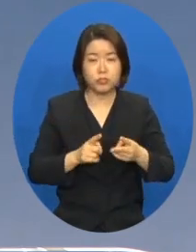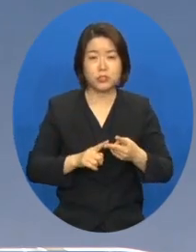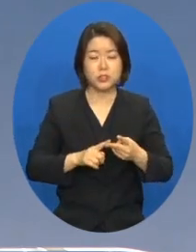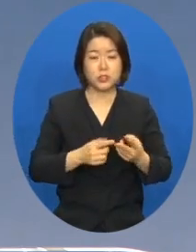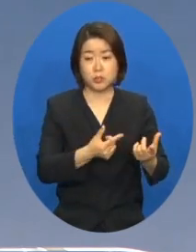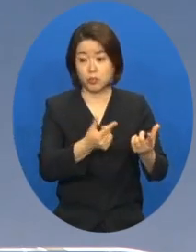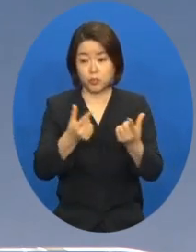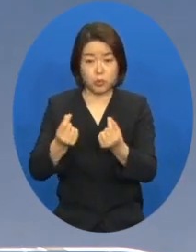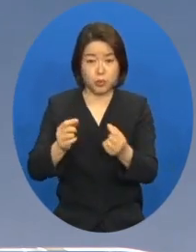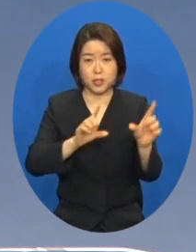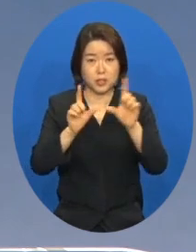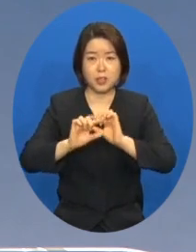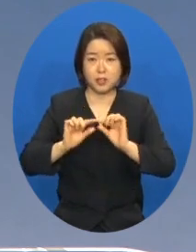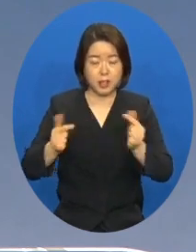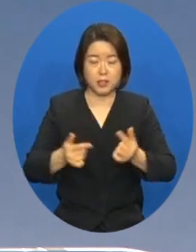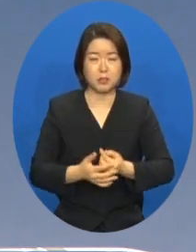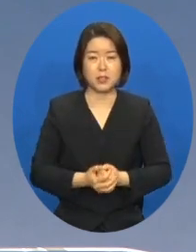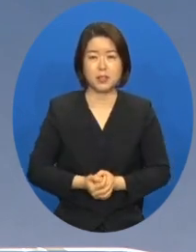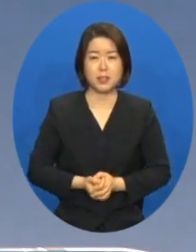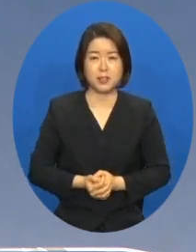있는 거 아닙니다.